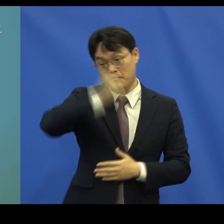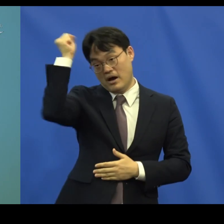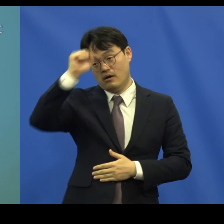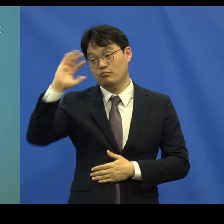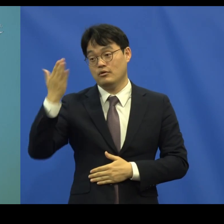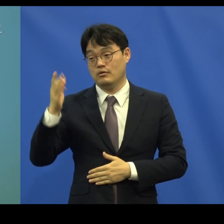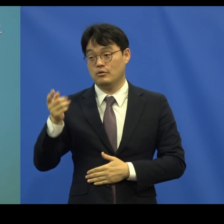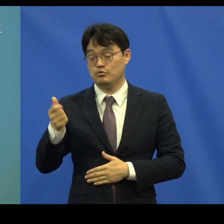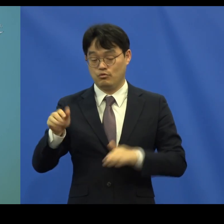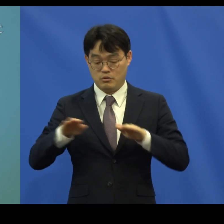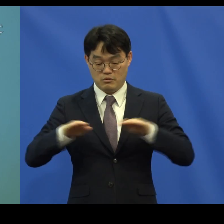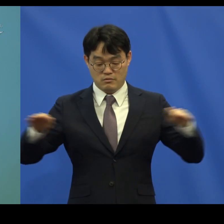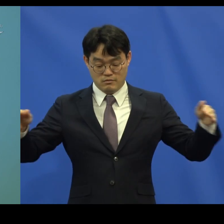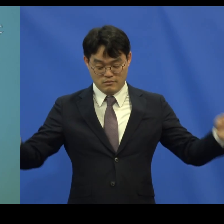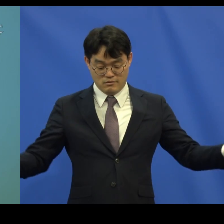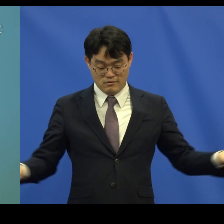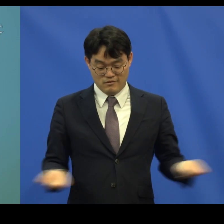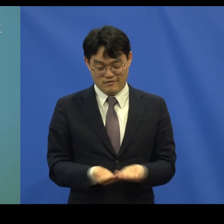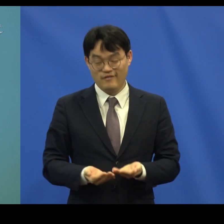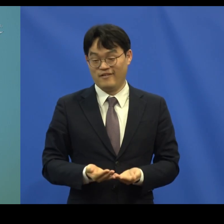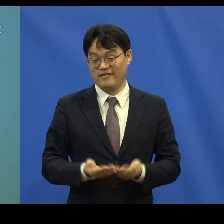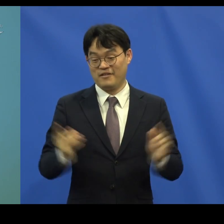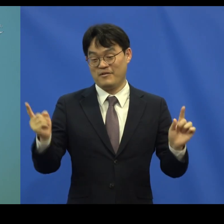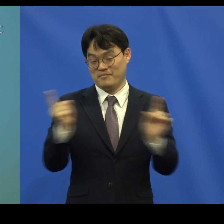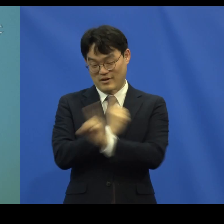크리스탈로. 이거 그렇게 마음에 드는 건 아닌데